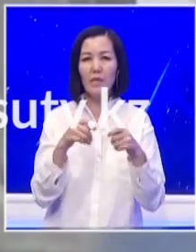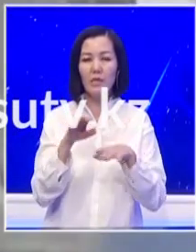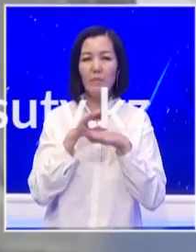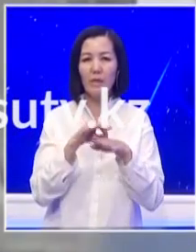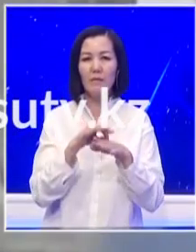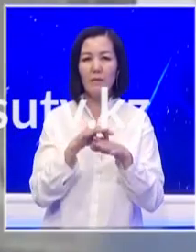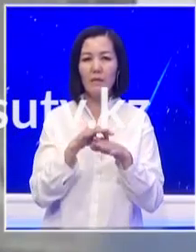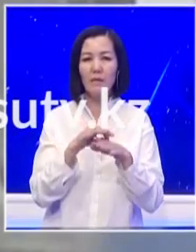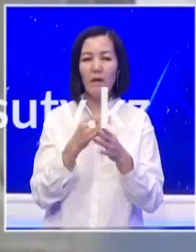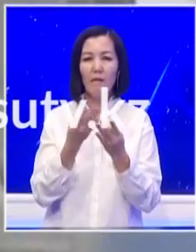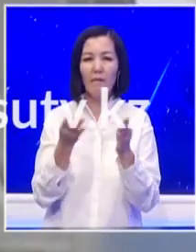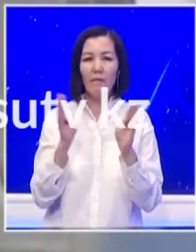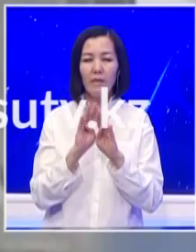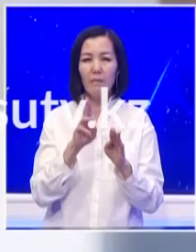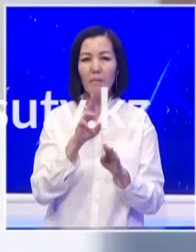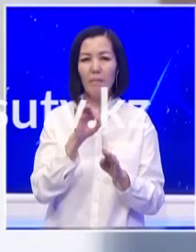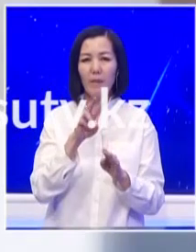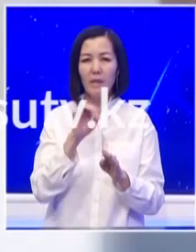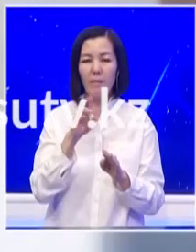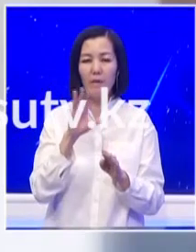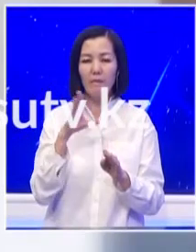самый разгар пандемии в Петропавловске.